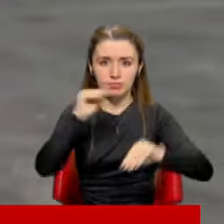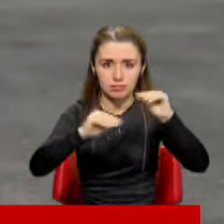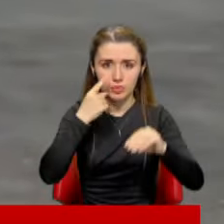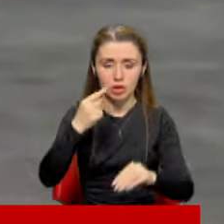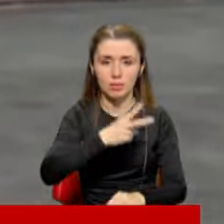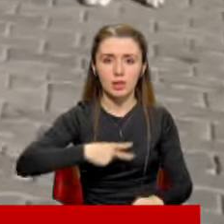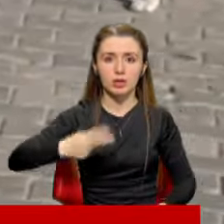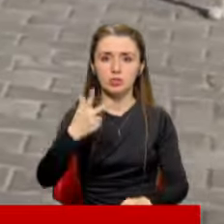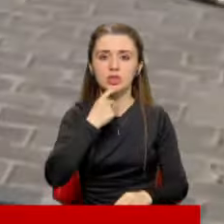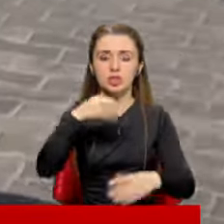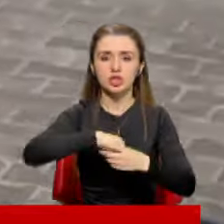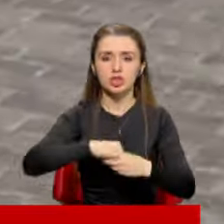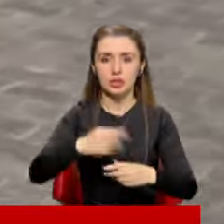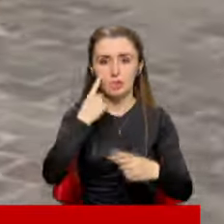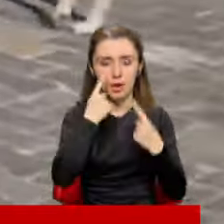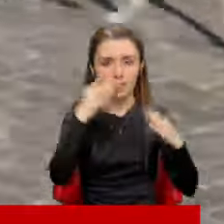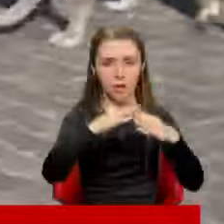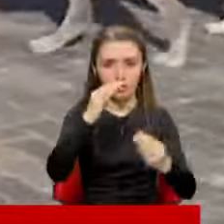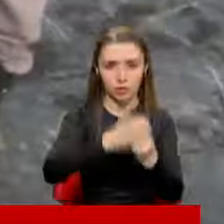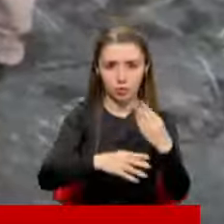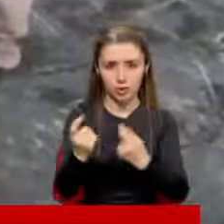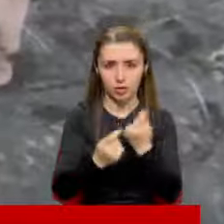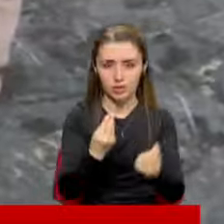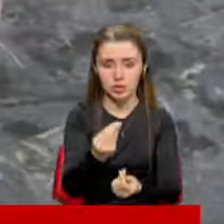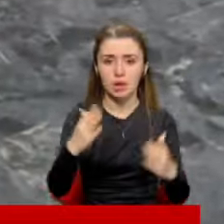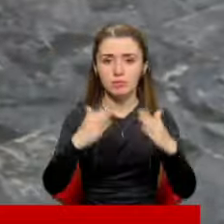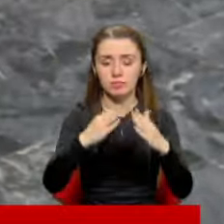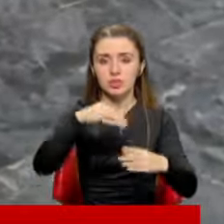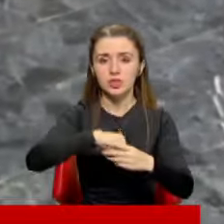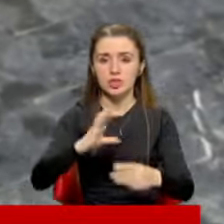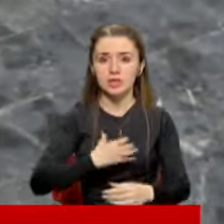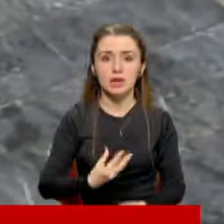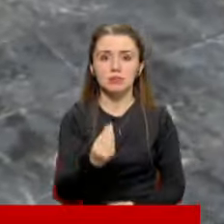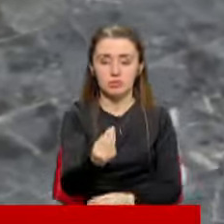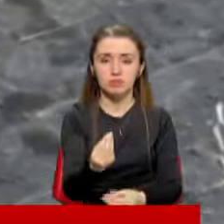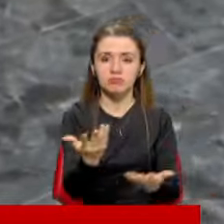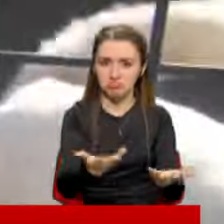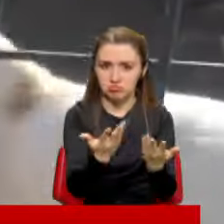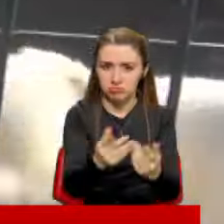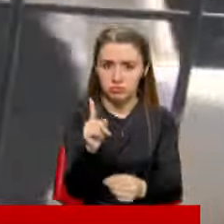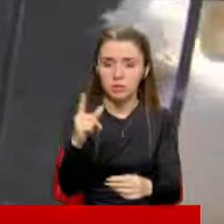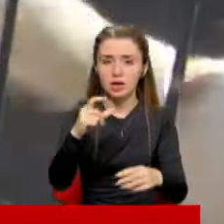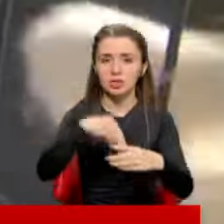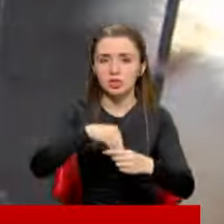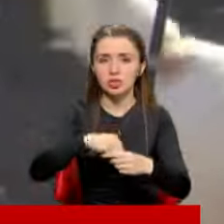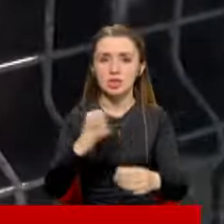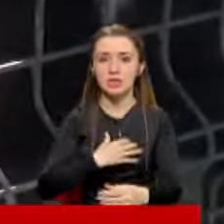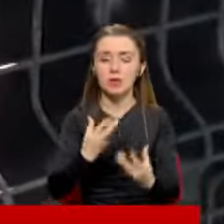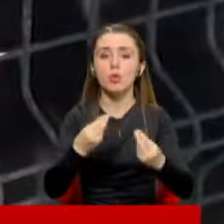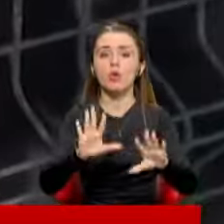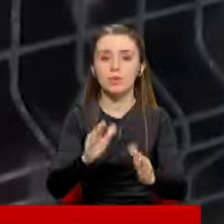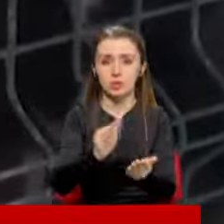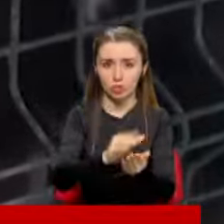göre belediyelere 3 yıl içinde bakım evleri kurması görevi verilecek. Bakım evlerine alınan köpeklerin sahiplendirilmesi teşvik edilecek. Bir ay içinde sahiplenilmeyen